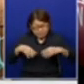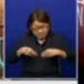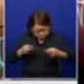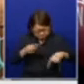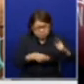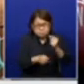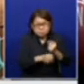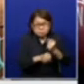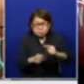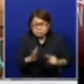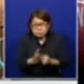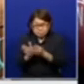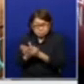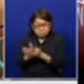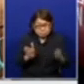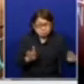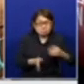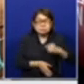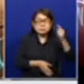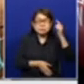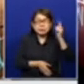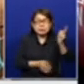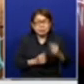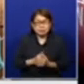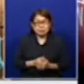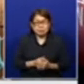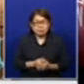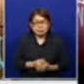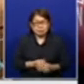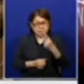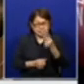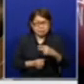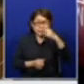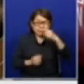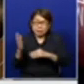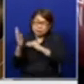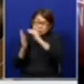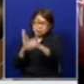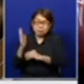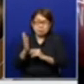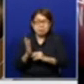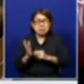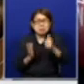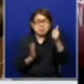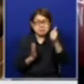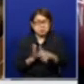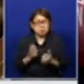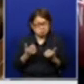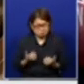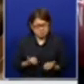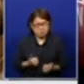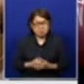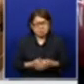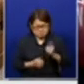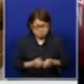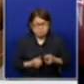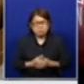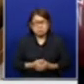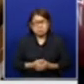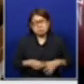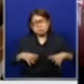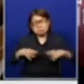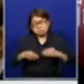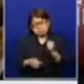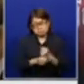เชื่อว่าเราคงจะได้เห็นสภาพของประเทศไทยที่ดีกว่านี้ในหลายๆเรื่องนะครับเรื่อง